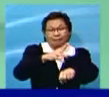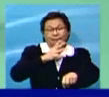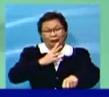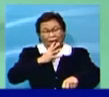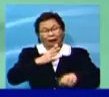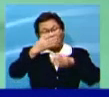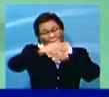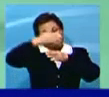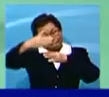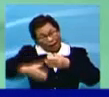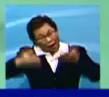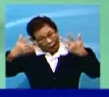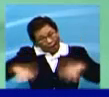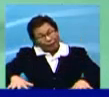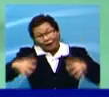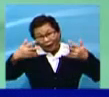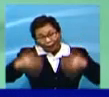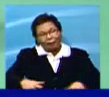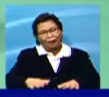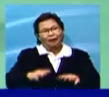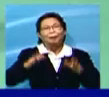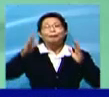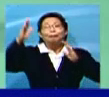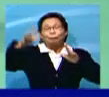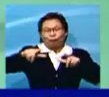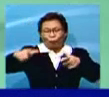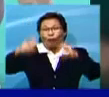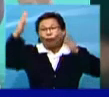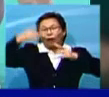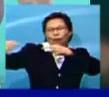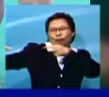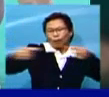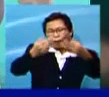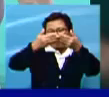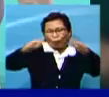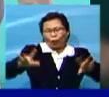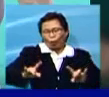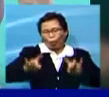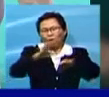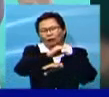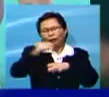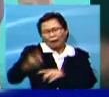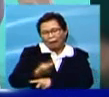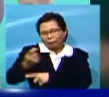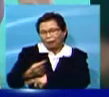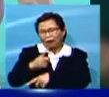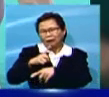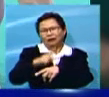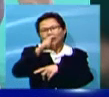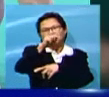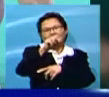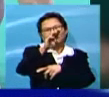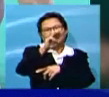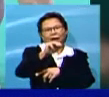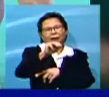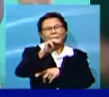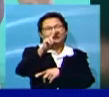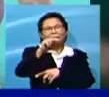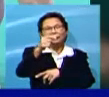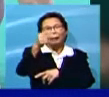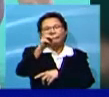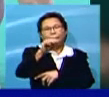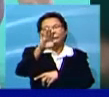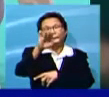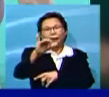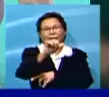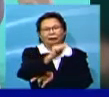selepas kejohanan Piala Dunia ini, skuad negara akan bersaing di terbuka Australia dan menjalani latihan di Namibia dan Afrika Selatan pada bulan